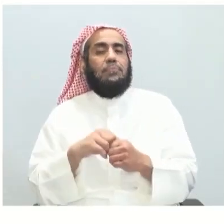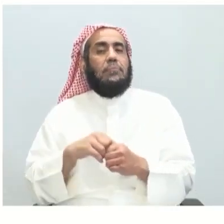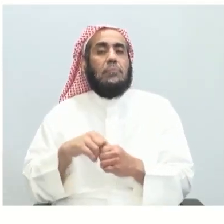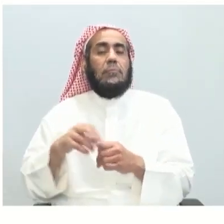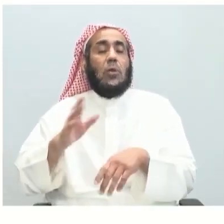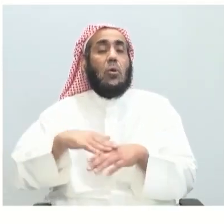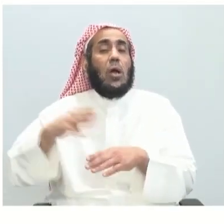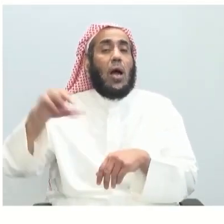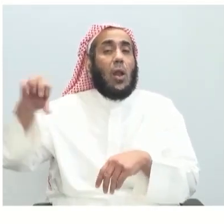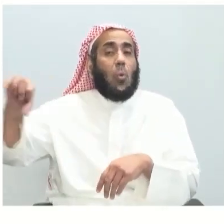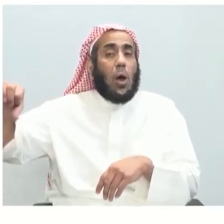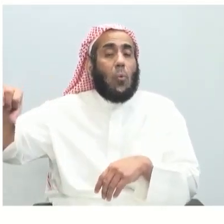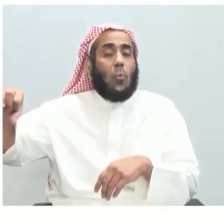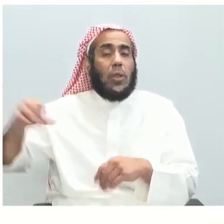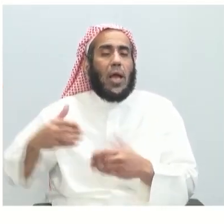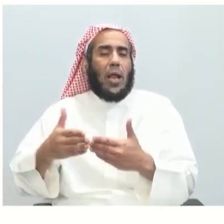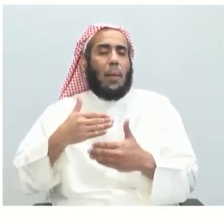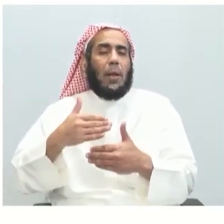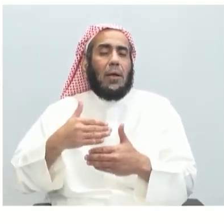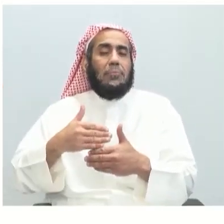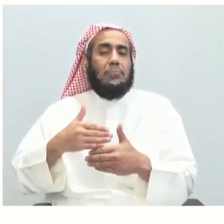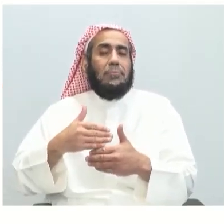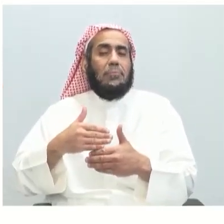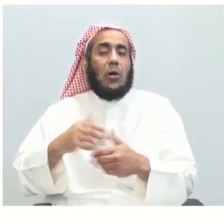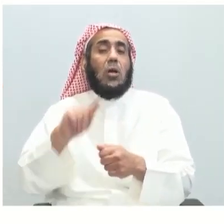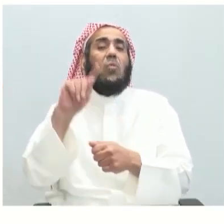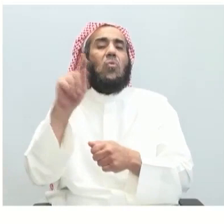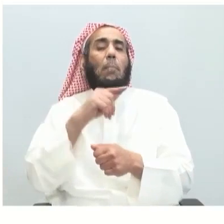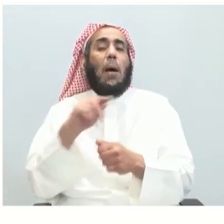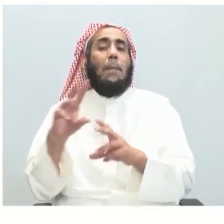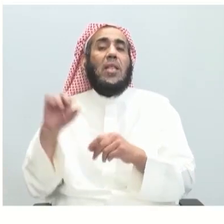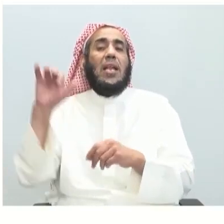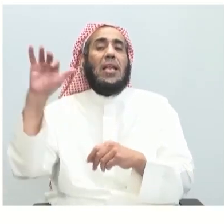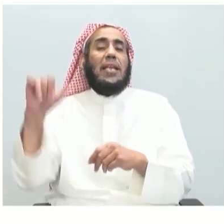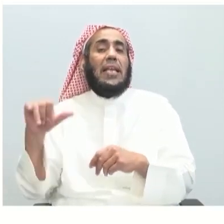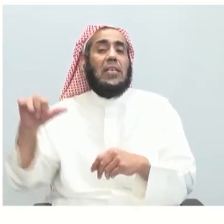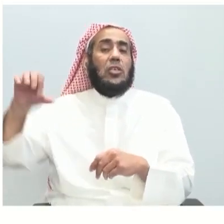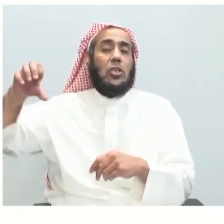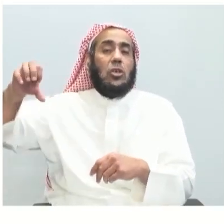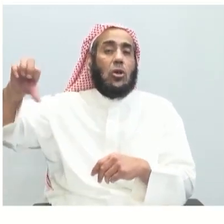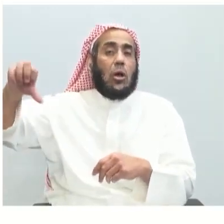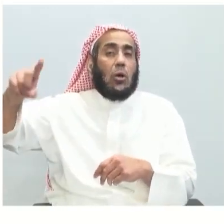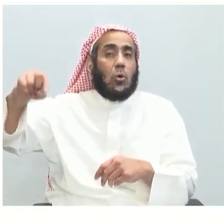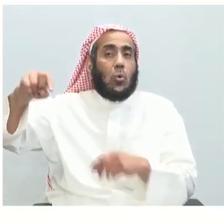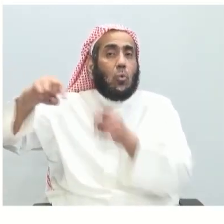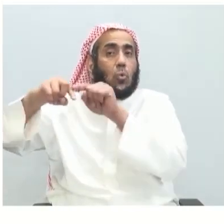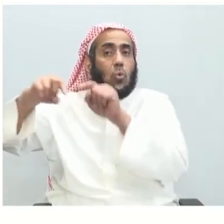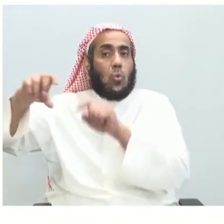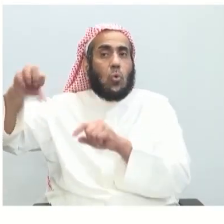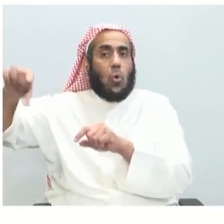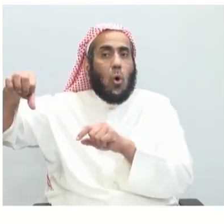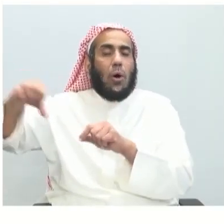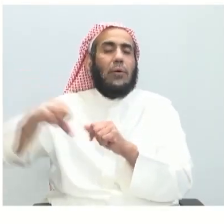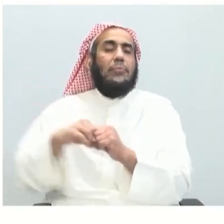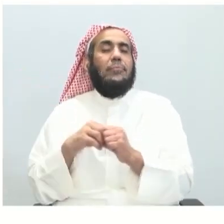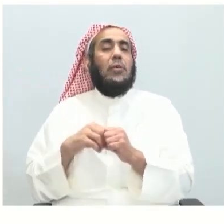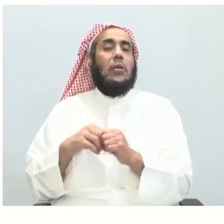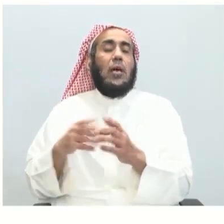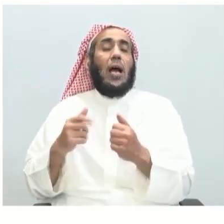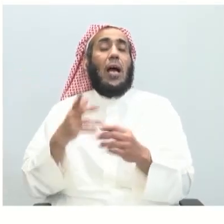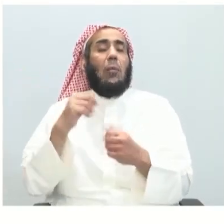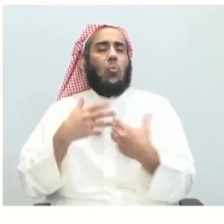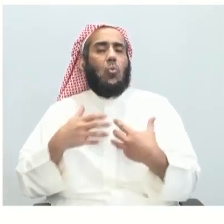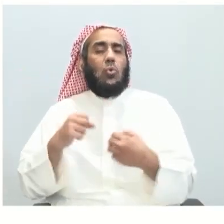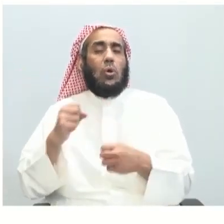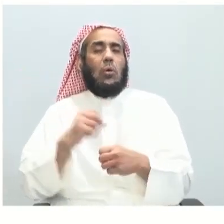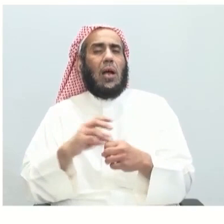على الواو اذا كان قبلها ضمه مثل يجرؤ اذا قبلها ضمه مثل يجرو طبعا هنا على الياء